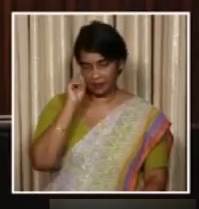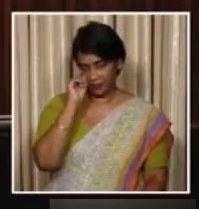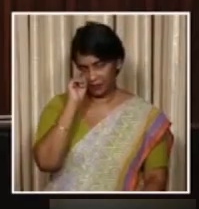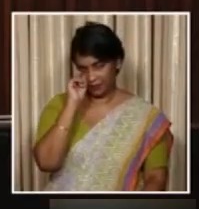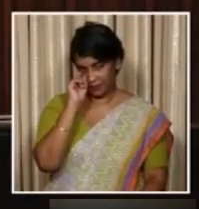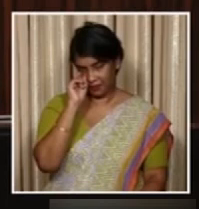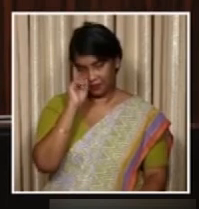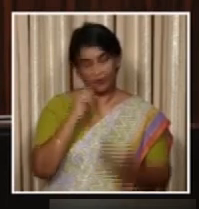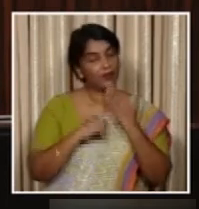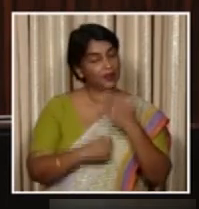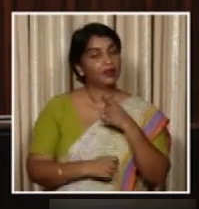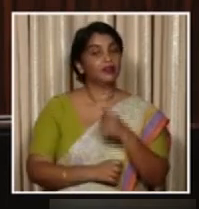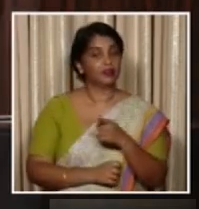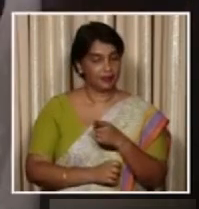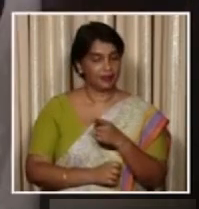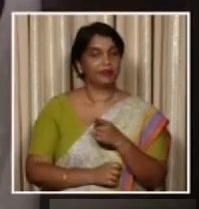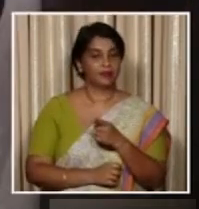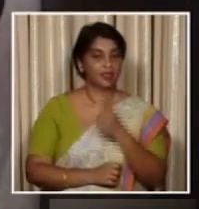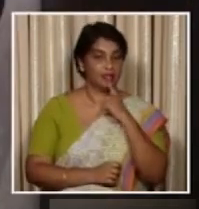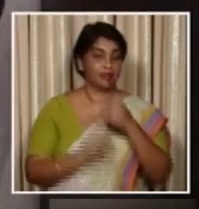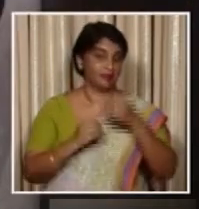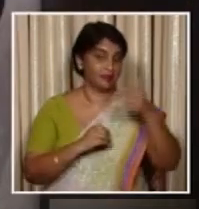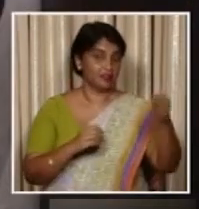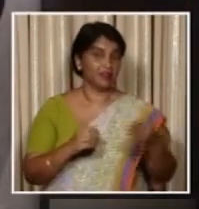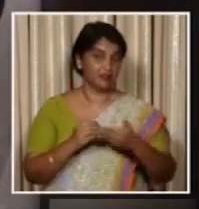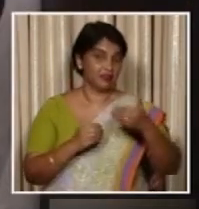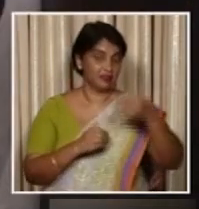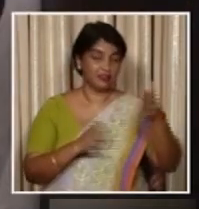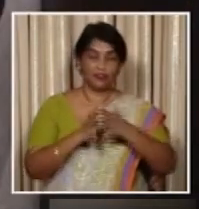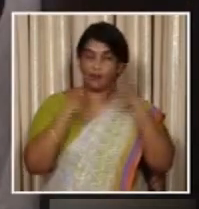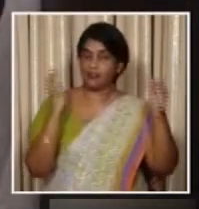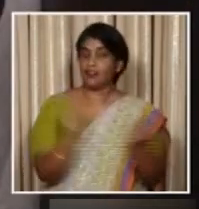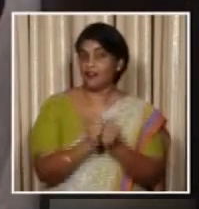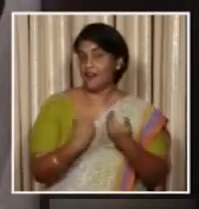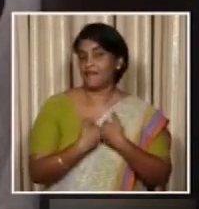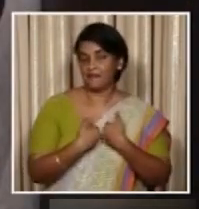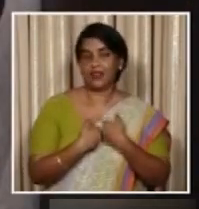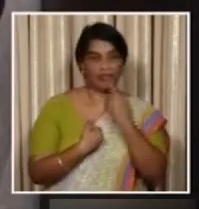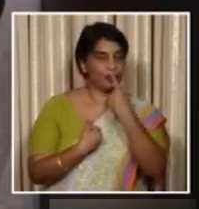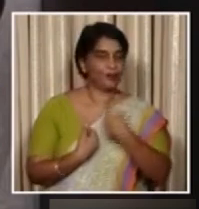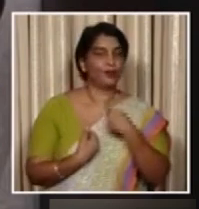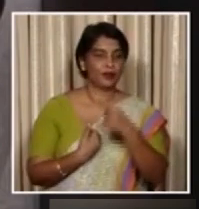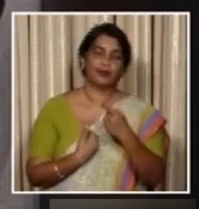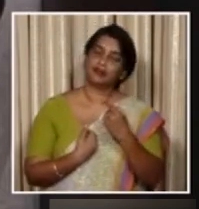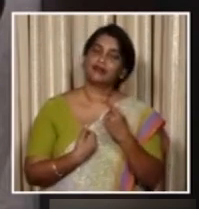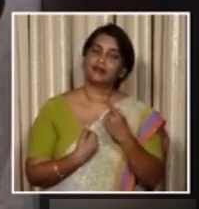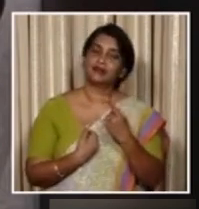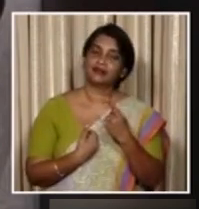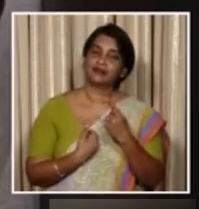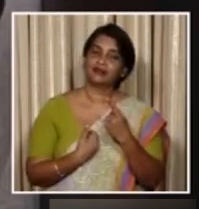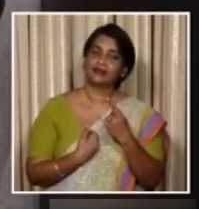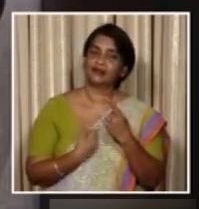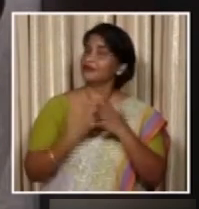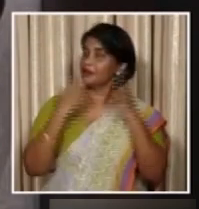වෙනවා සභානායකතුමාට. ඔබතුමාම දැන් කිව්වා දැන් ඉස්සරහට ලොකු වැඩ කොටසක් අපිට තියෙනවා කියන එක කීම ගැන